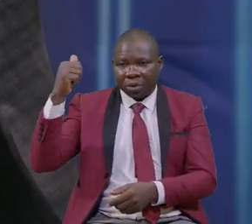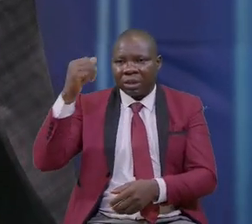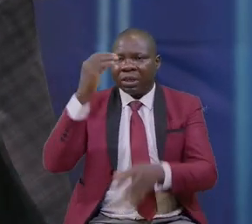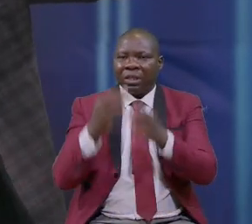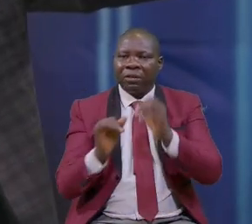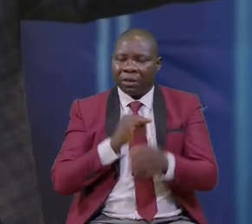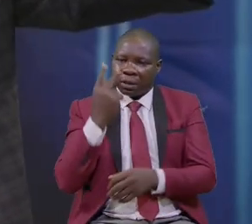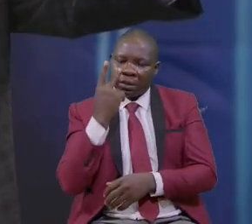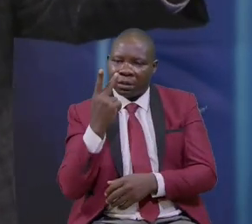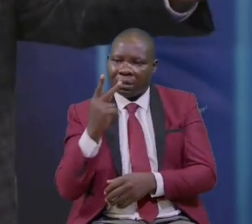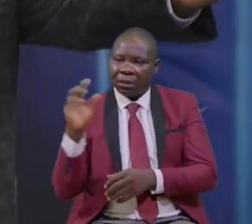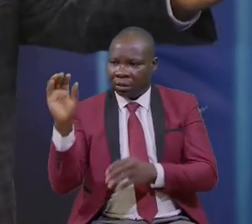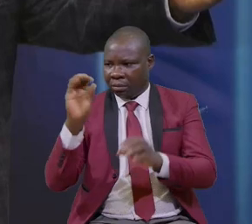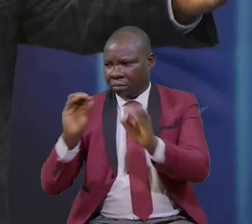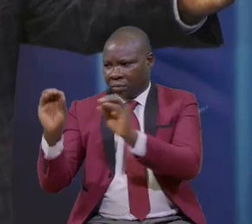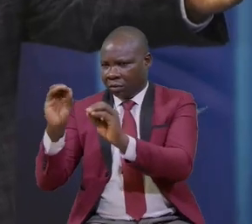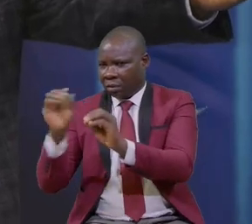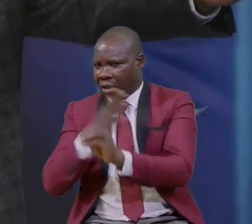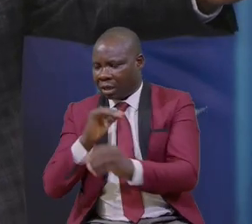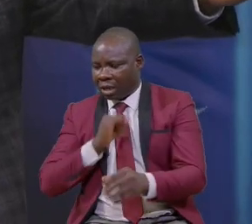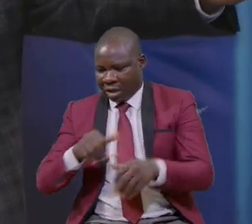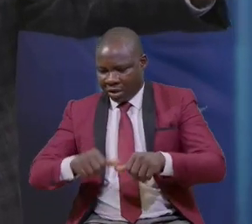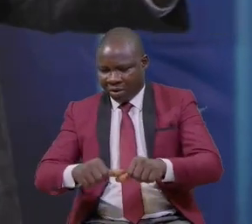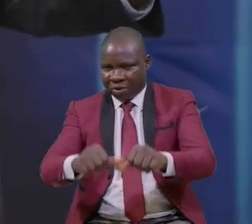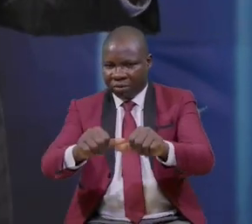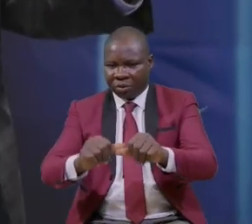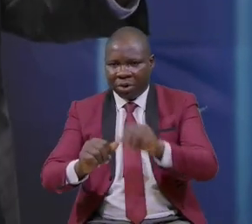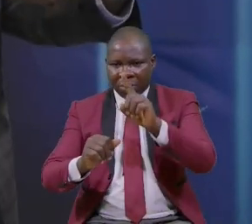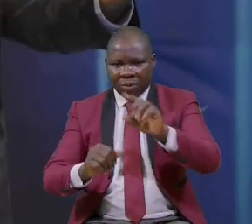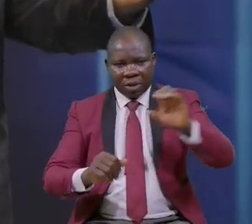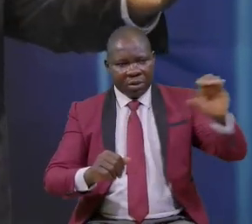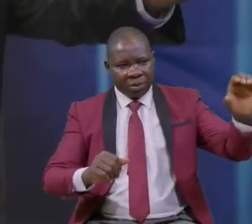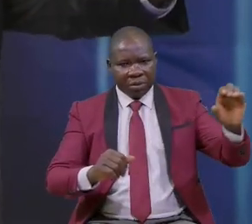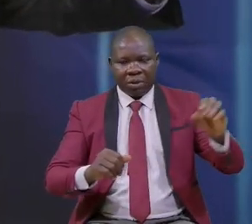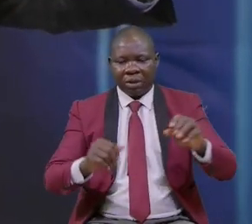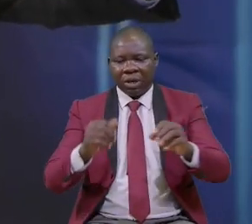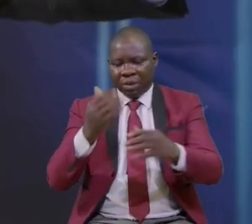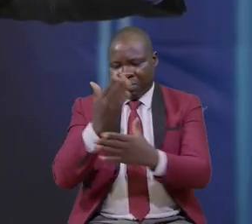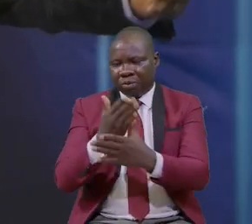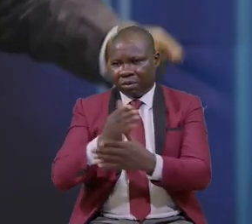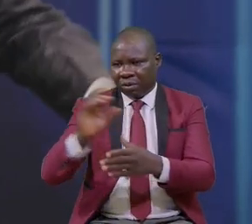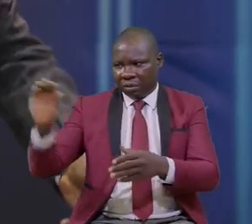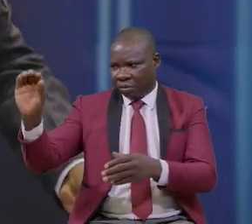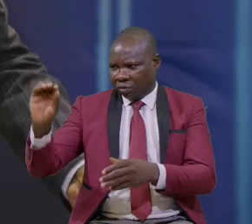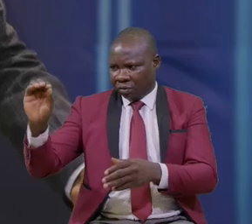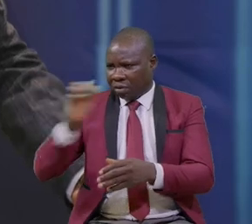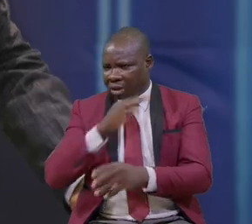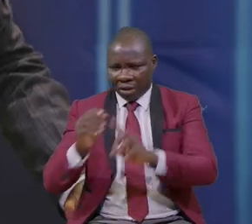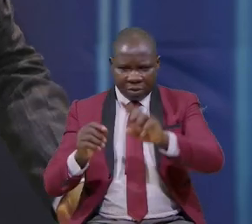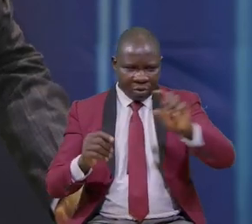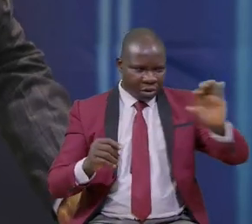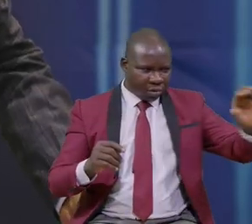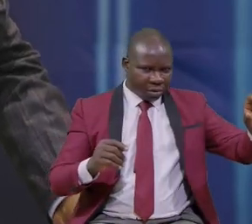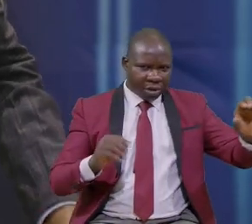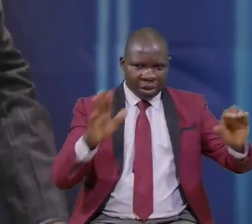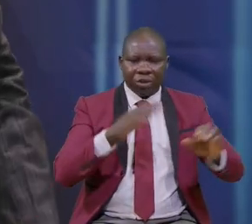Parce que si je dis de 0 et j'évolue jusqu'à 100, entre 0 et 100, ton